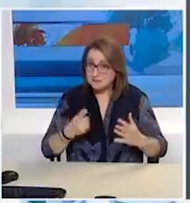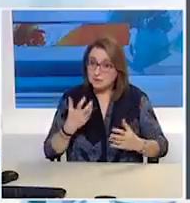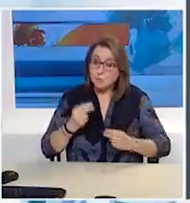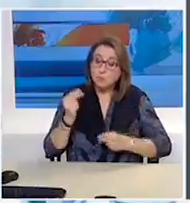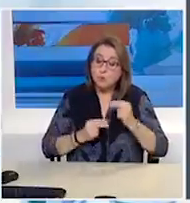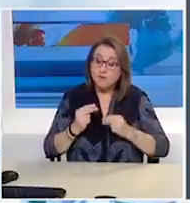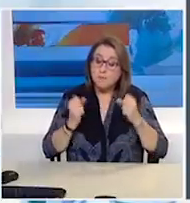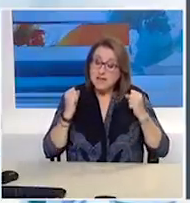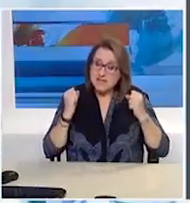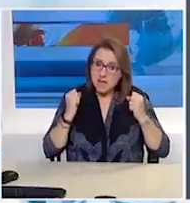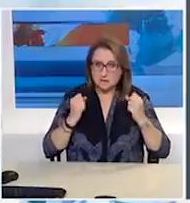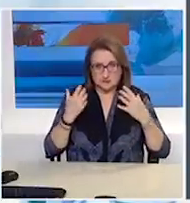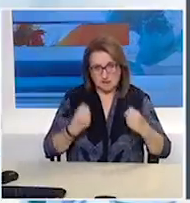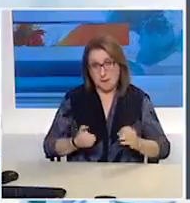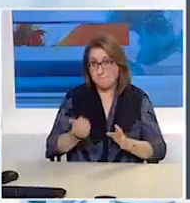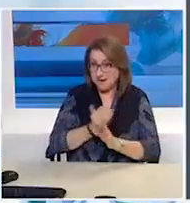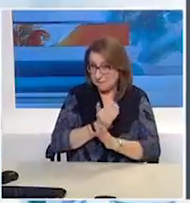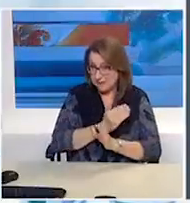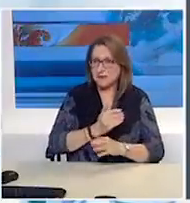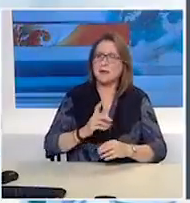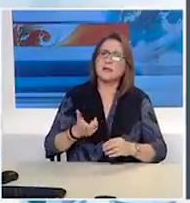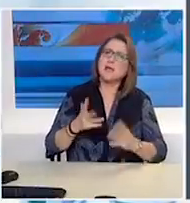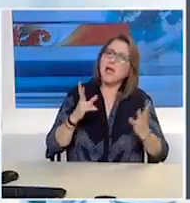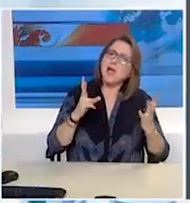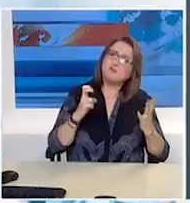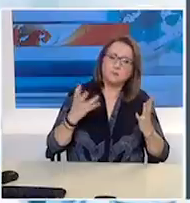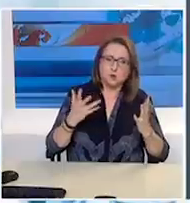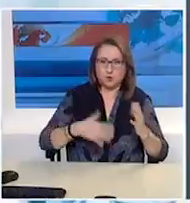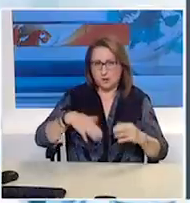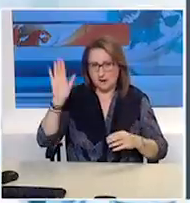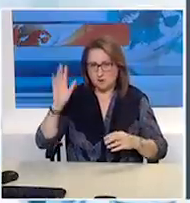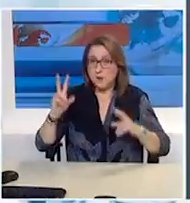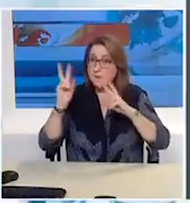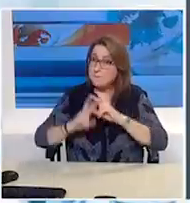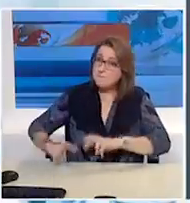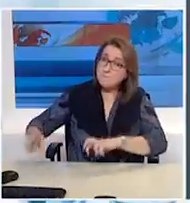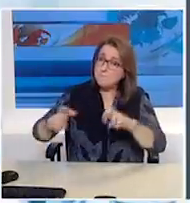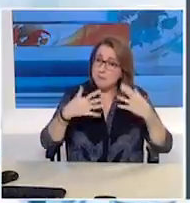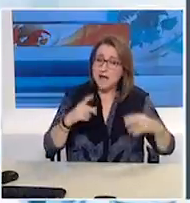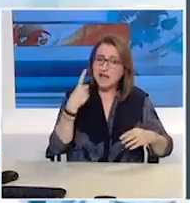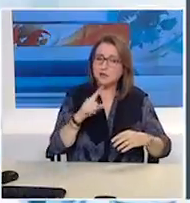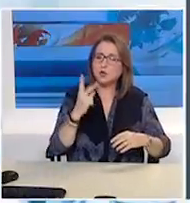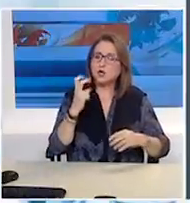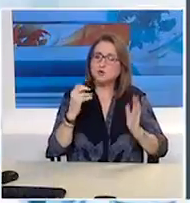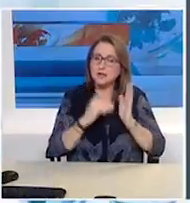ή και ηλικία 70 ετών και άνω. Έχουν συνολικά ελεγχθεί 120.015 κλινικά